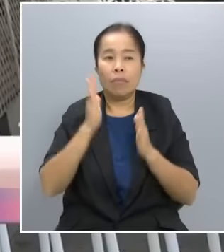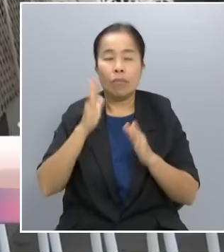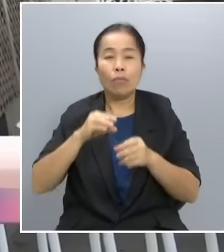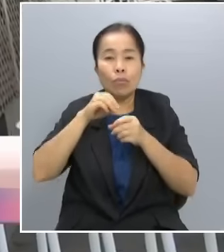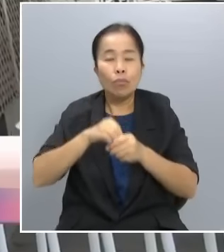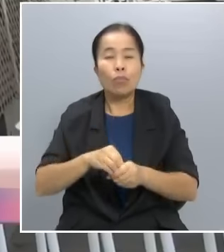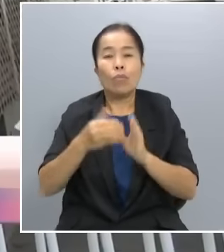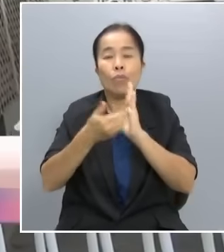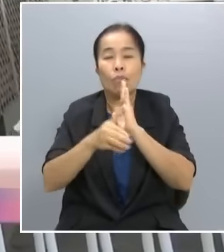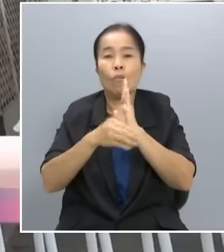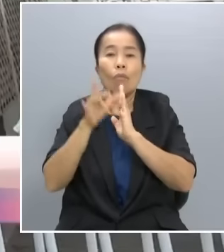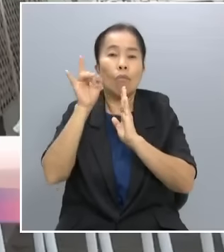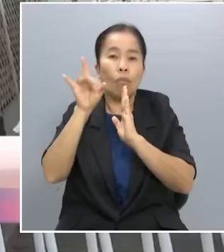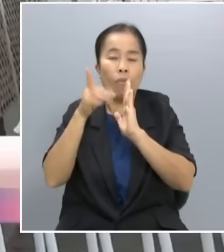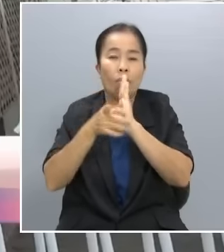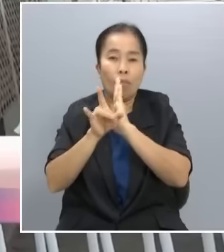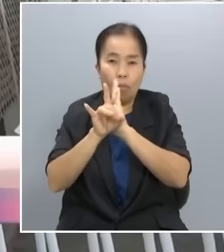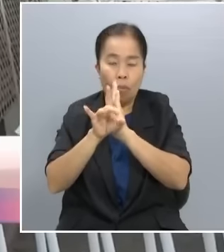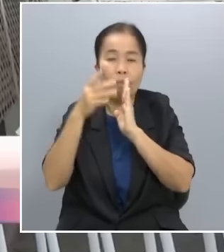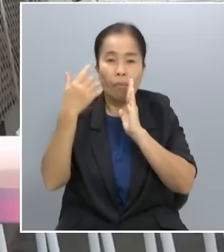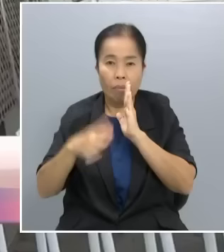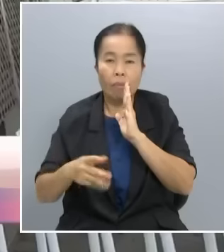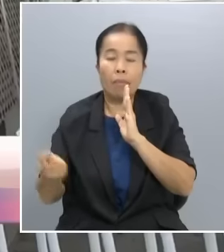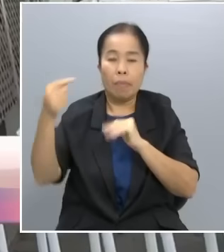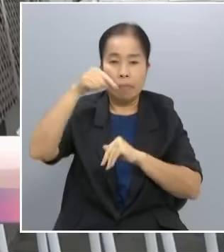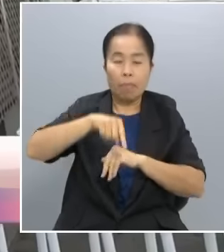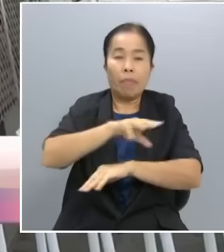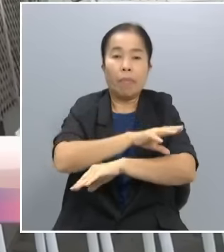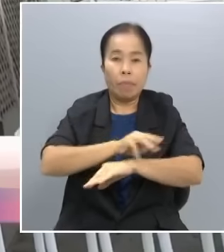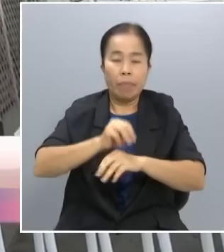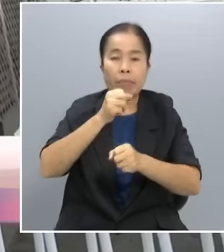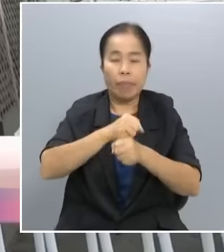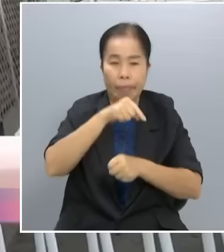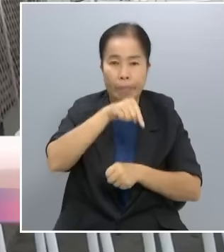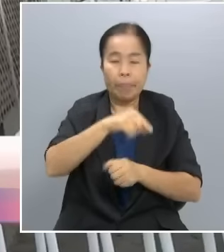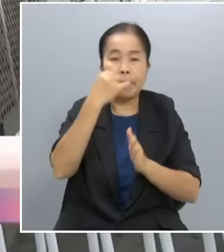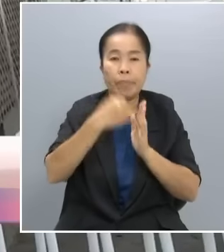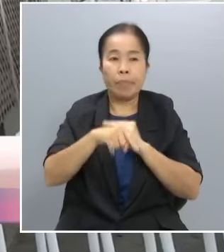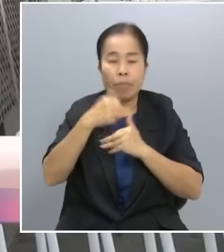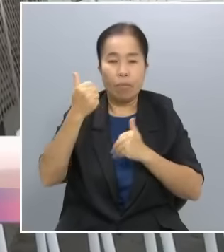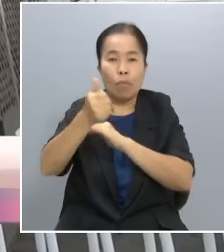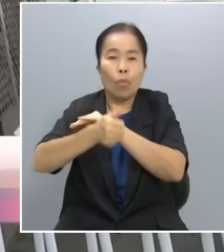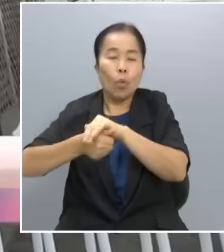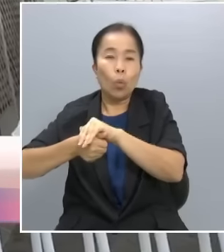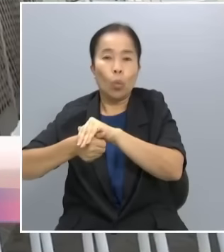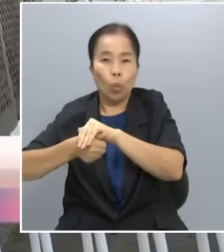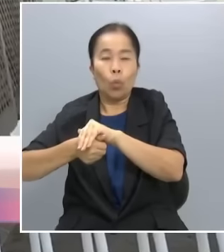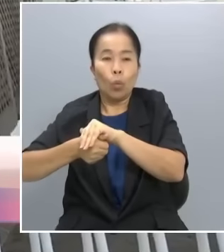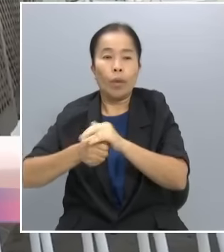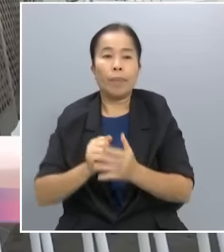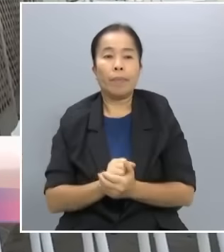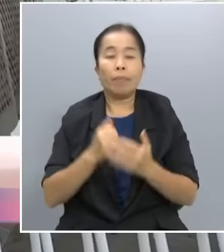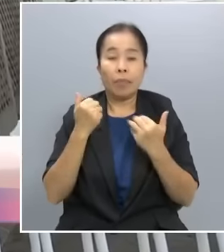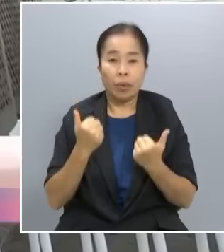101นะครับเข้ามาชิงทรัพย์แล้วก็ประทุษร้ายต่อเจ้าทรัพย์นะครับขณะนี้กำลังหลบหนีอยู่นะครับซึ่งต